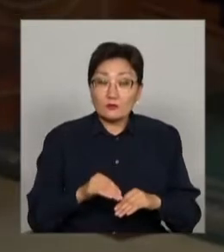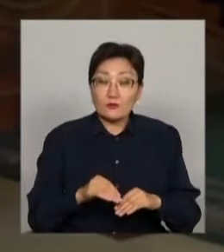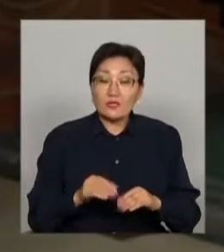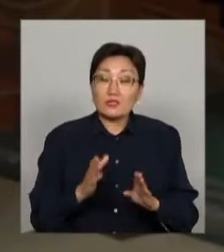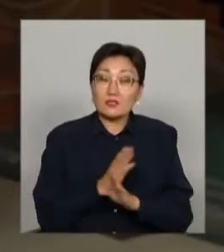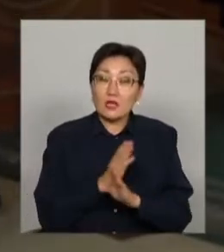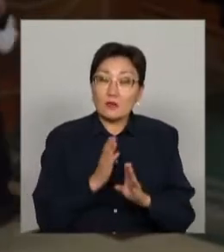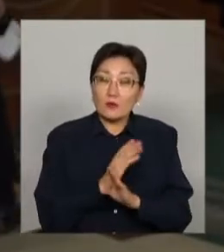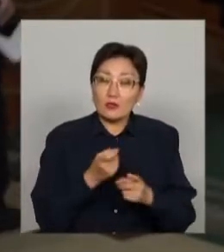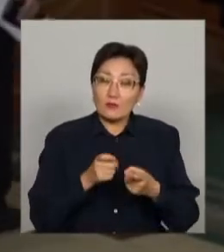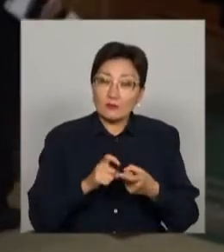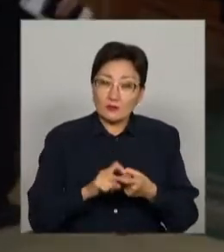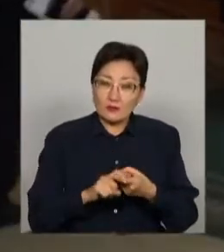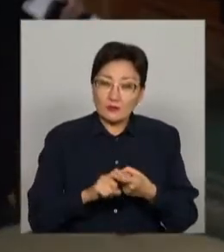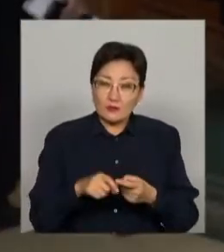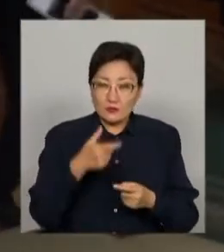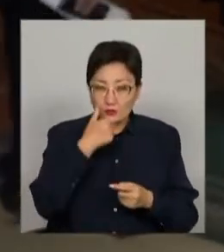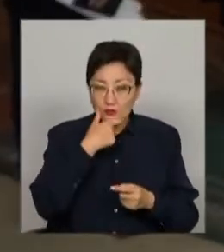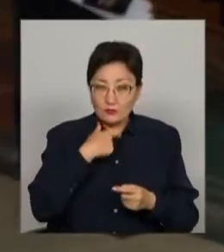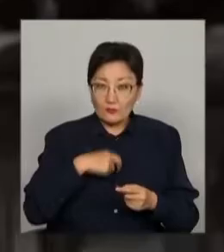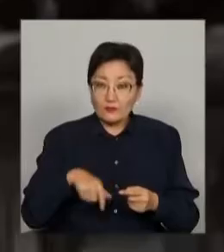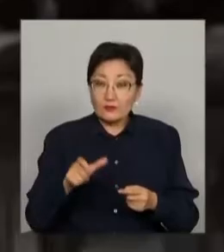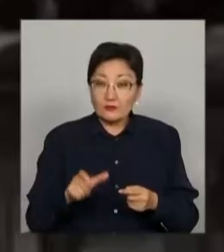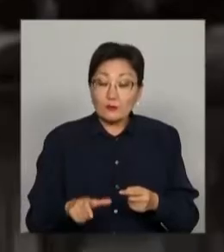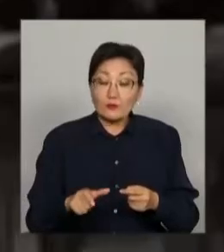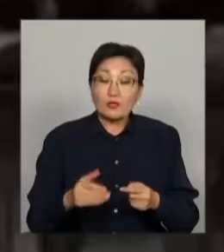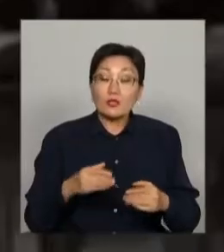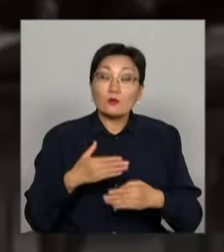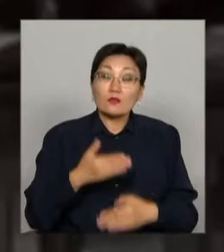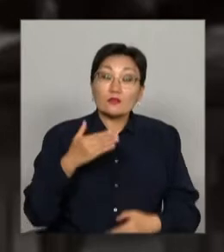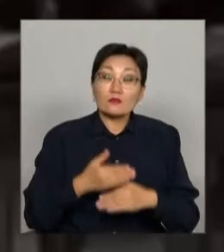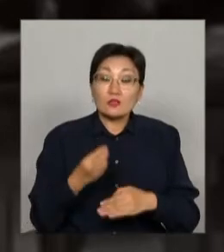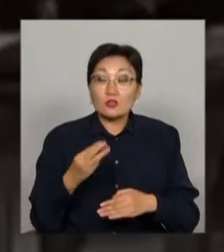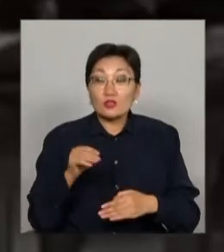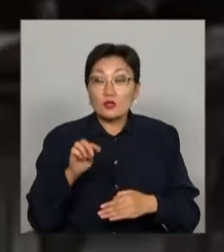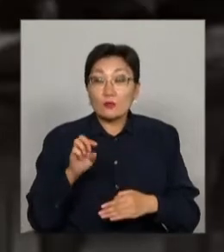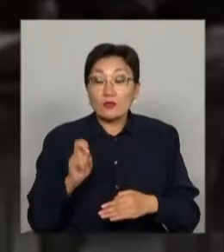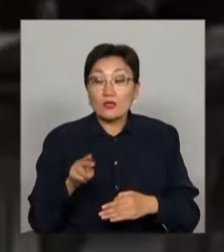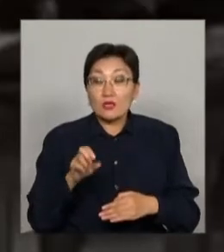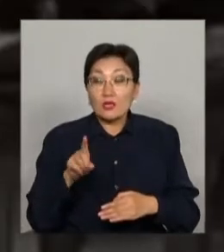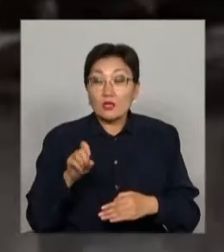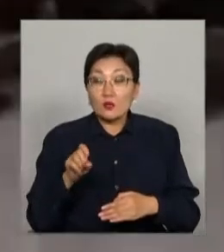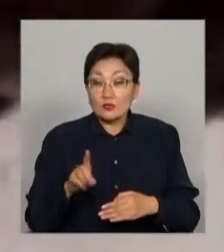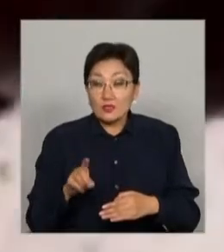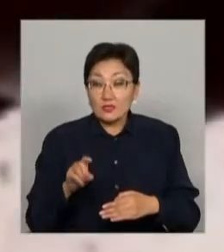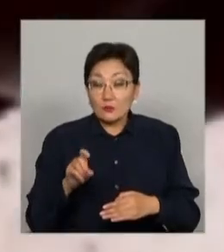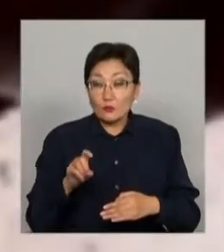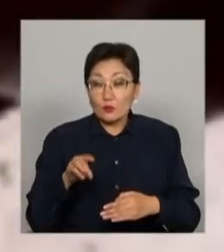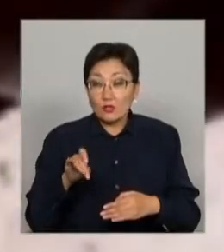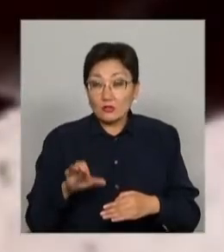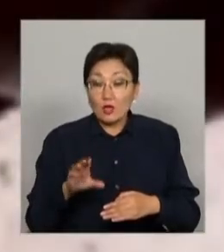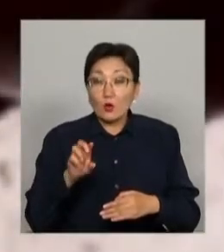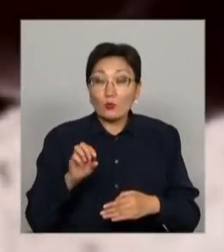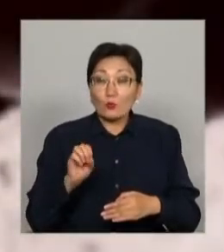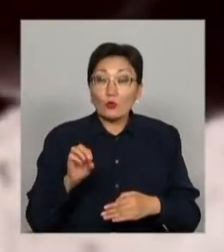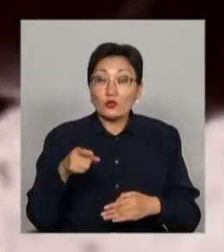табиғатпен қабысып келген Роза апамыз еді. Ол сахнаға Бәкір Тәжібаевтың Қарагөз қарындасым, Сәбит Мұқановтың Ботагөзі